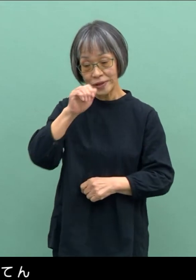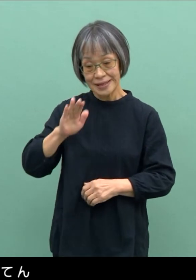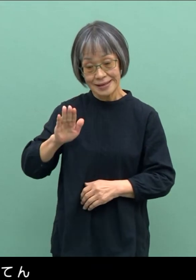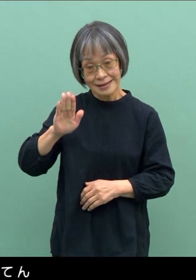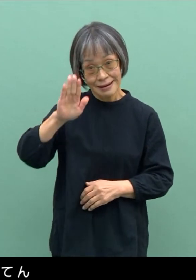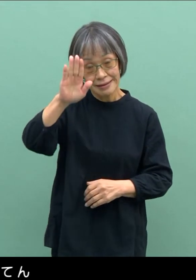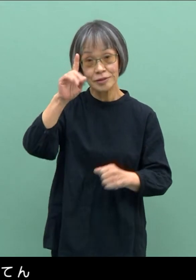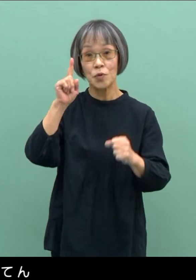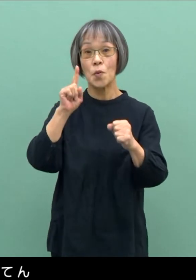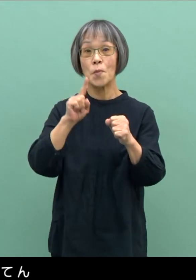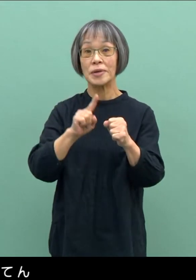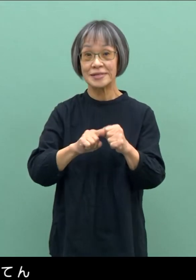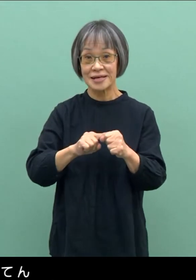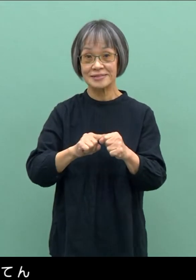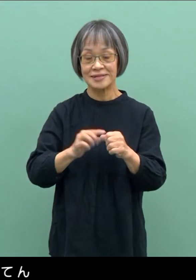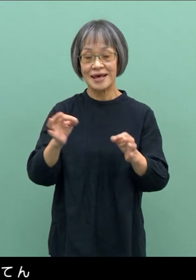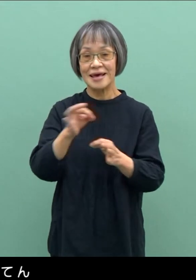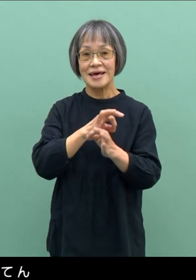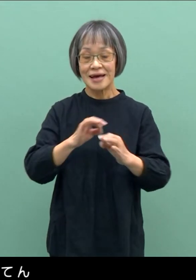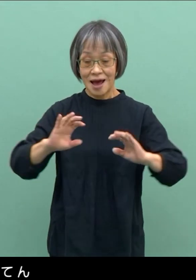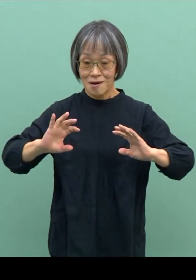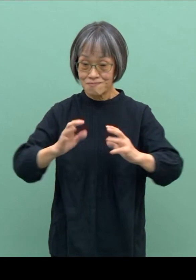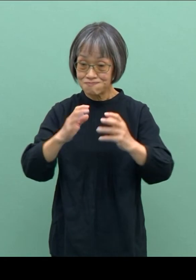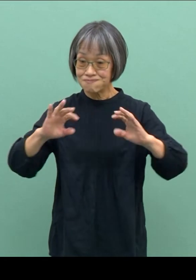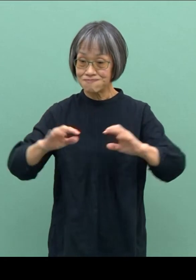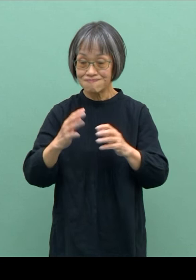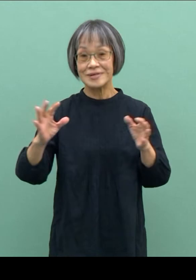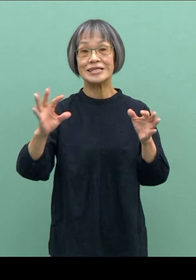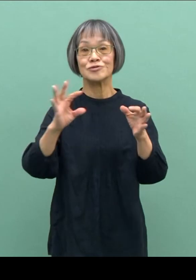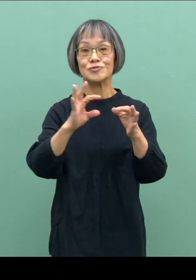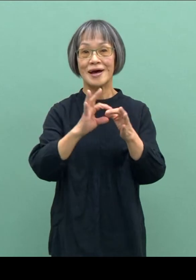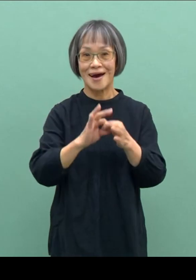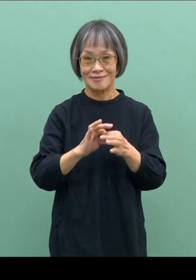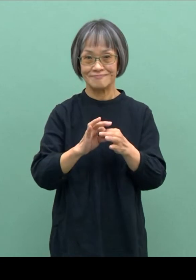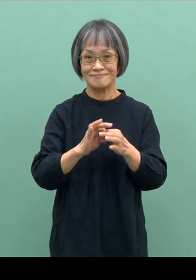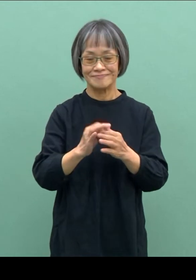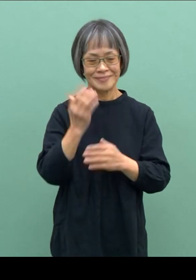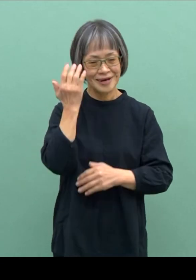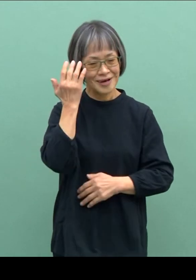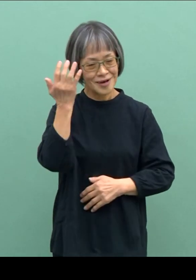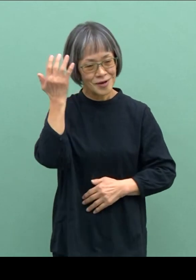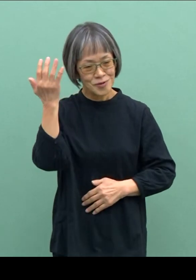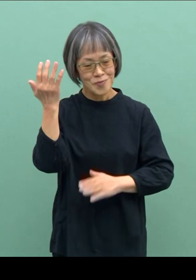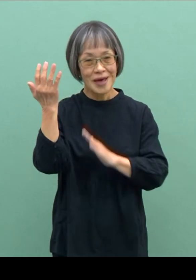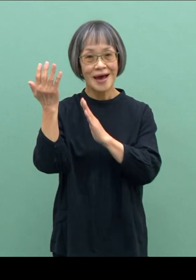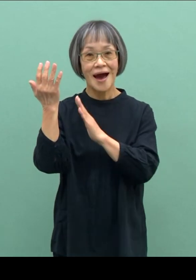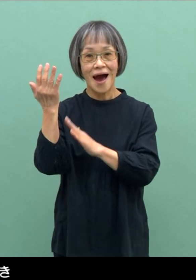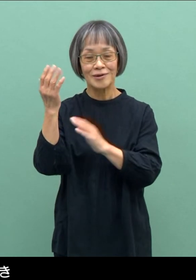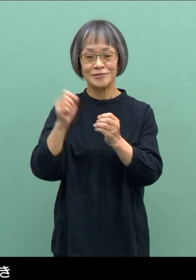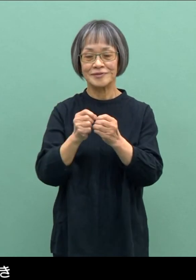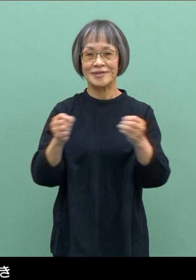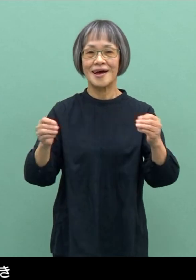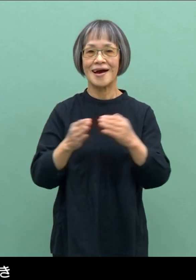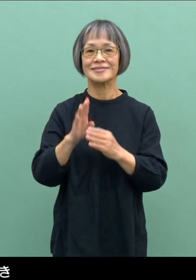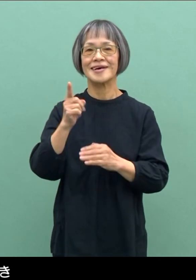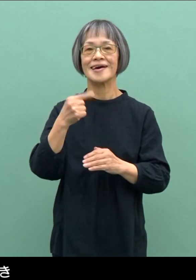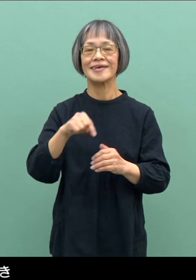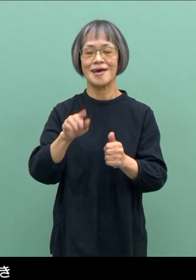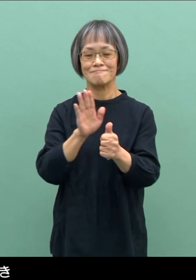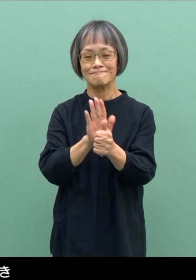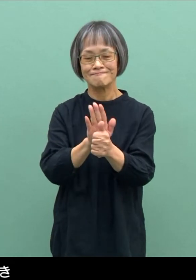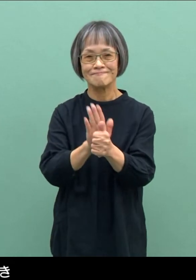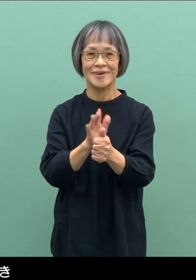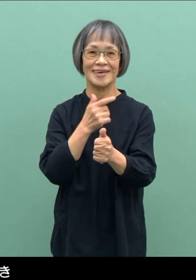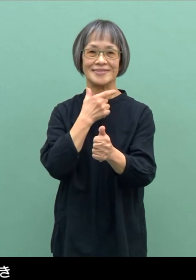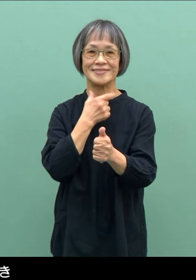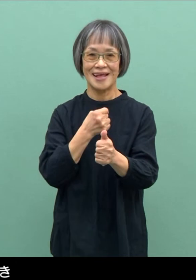た発展を目指すものであり、経済活性化の起爆剤ともなり得ます。 SDGs で夢や希望があふれる長崎の実現